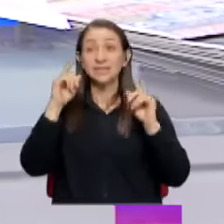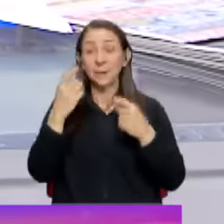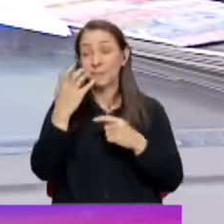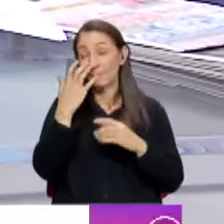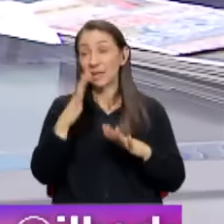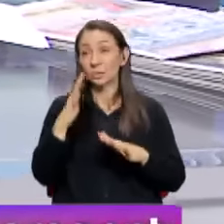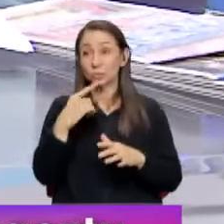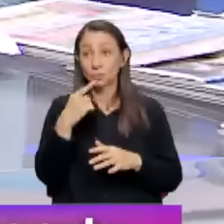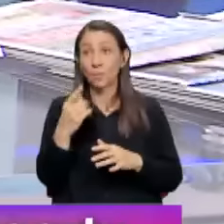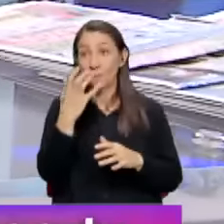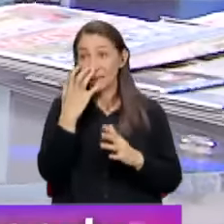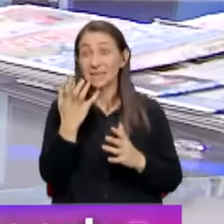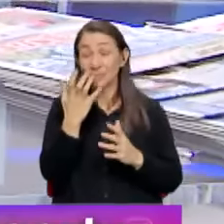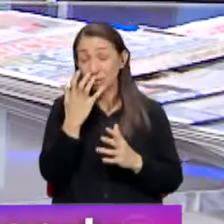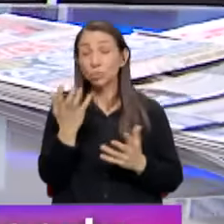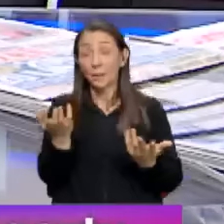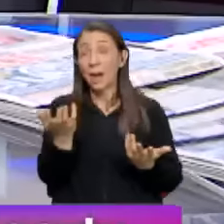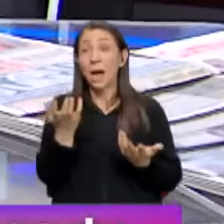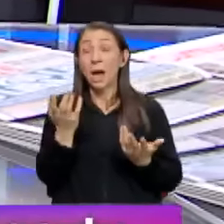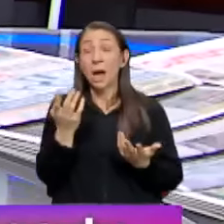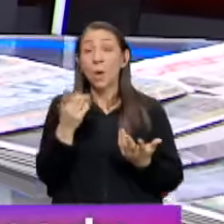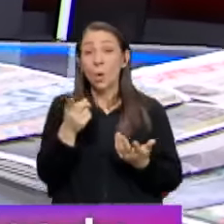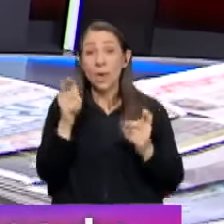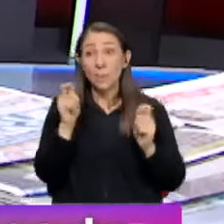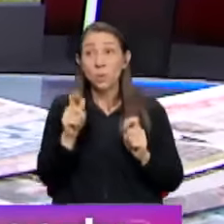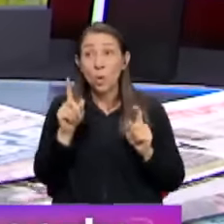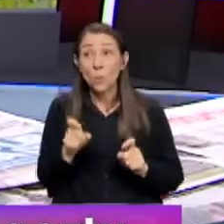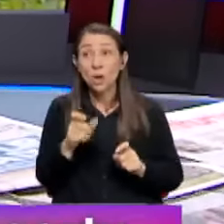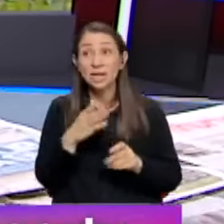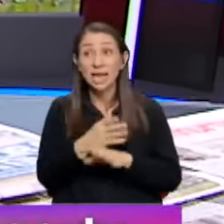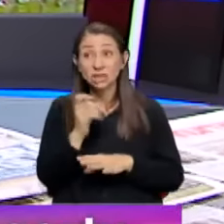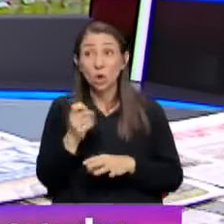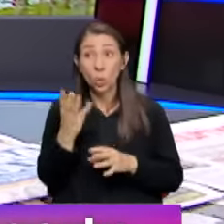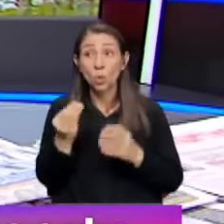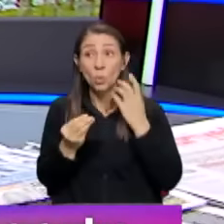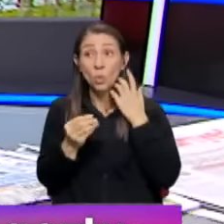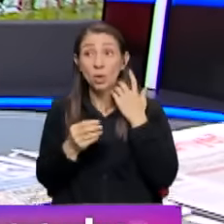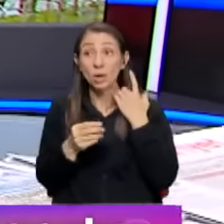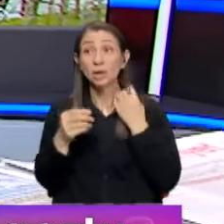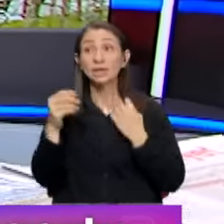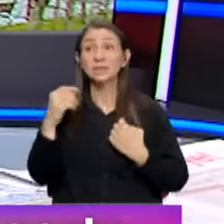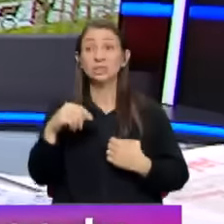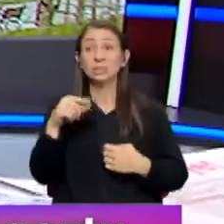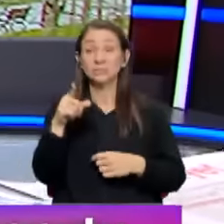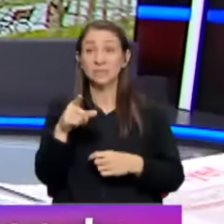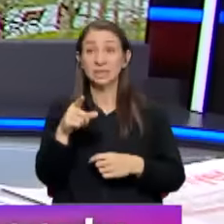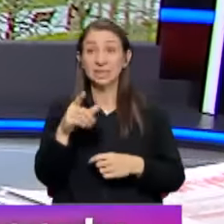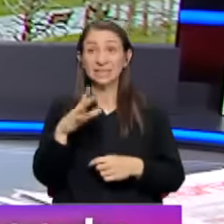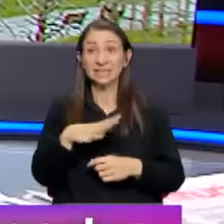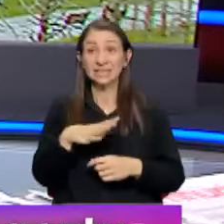Yetkililerden bekliyoruz, bekliyoruz da o beklentiler acaba yerine geliyor mu, gerçekleşiyor mu? Şimdi isterseniz bir